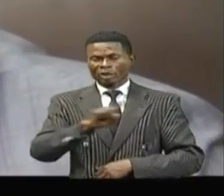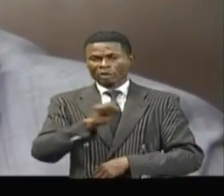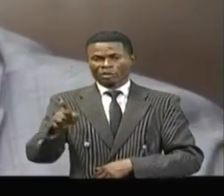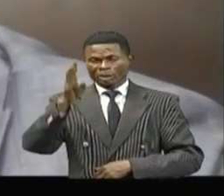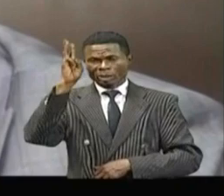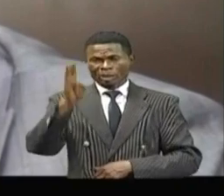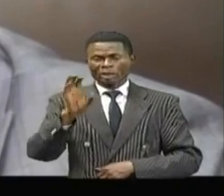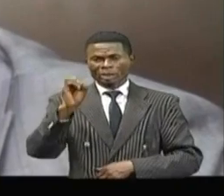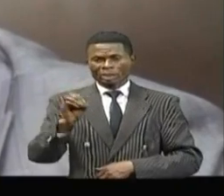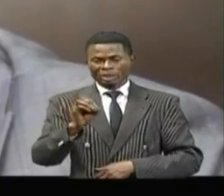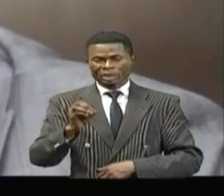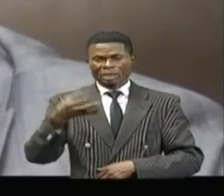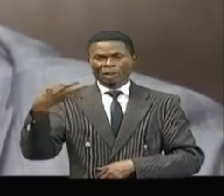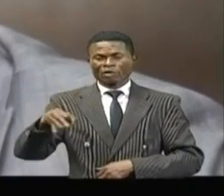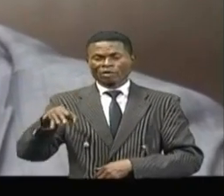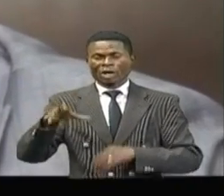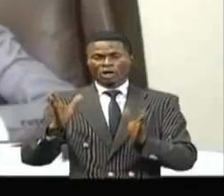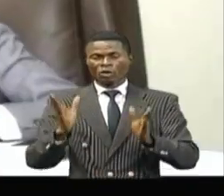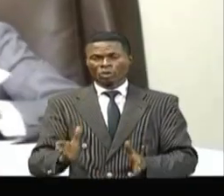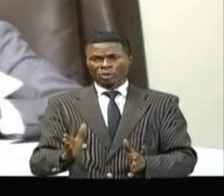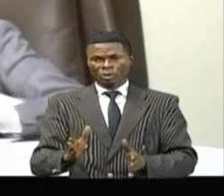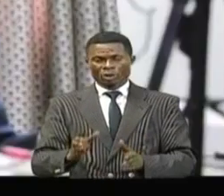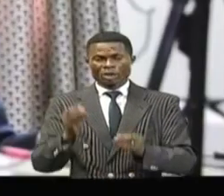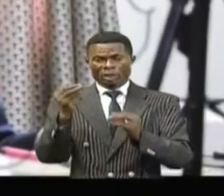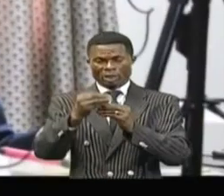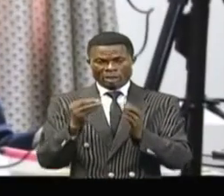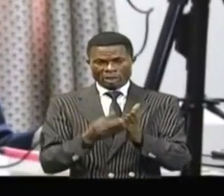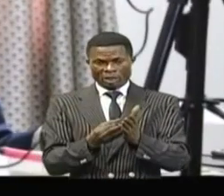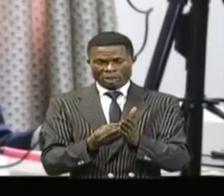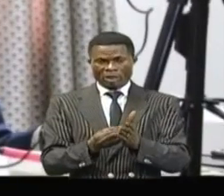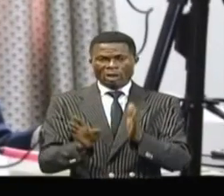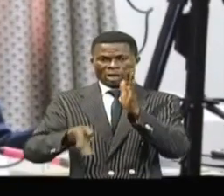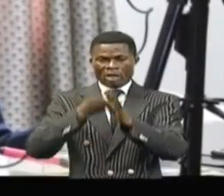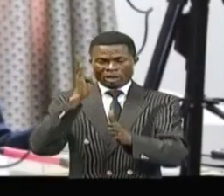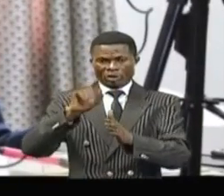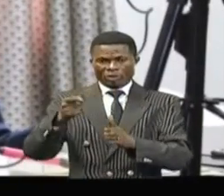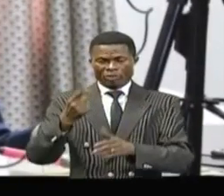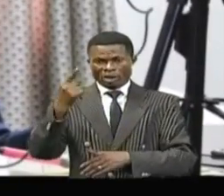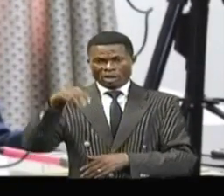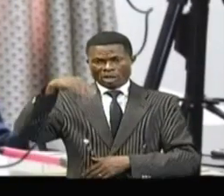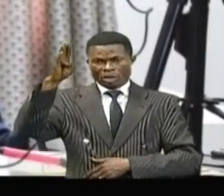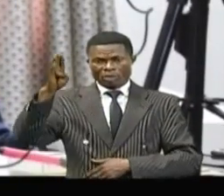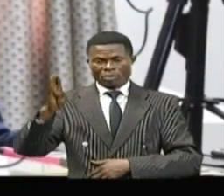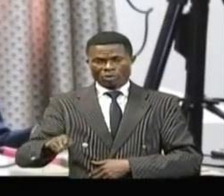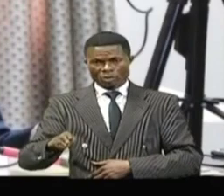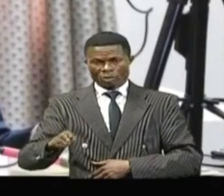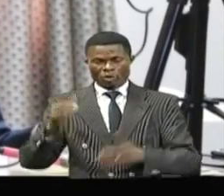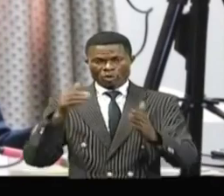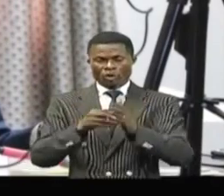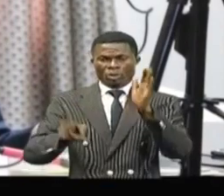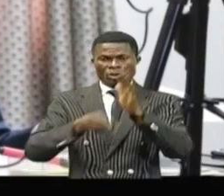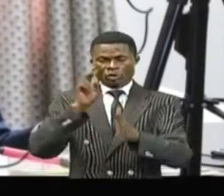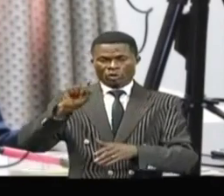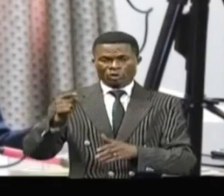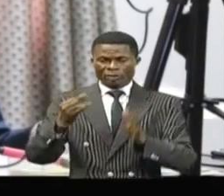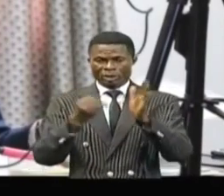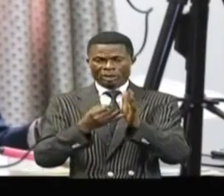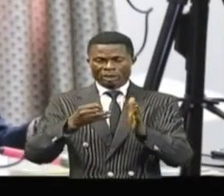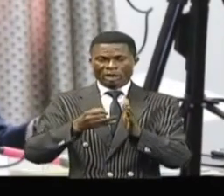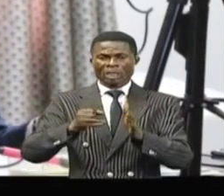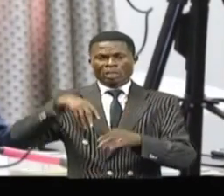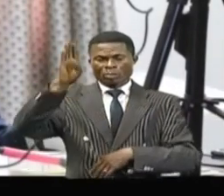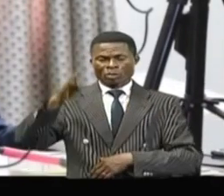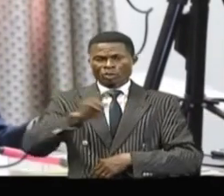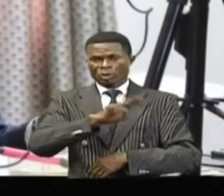22 253 milliards de francs congolais. La pression fiscale est de 14,1% contre 12,7% en